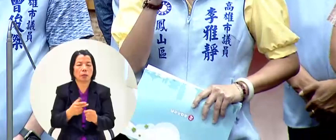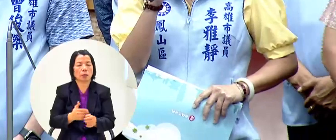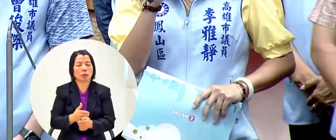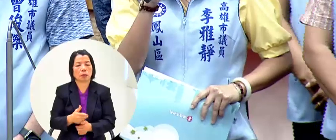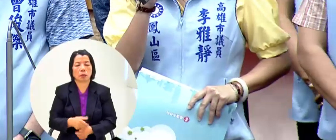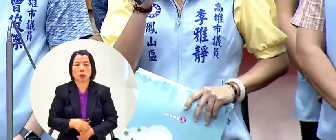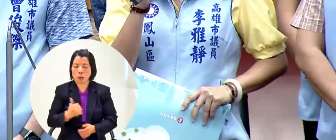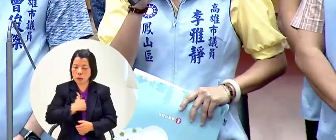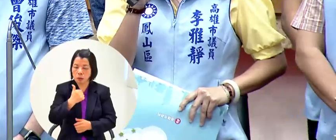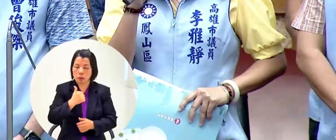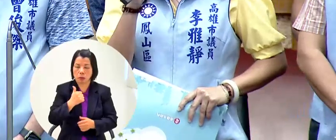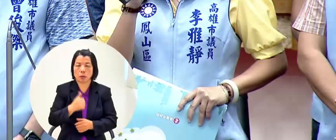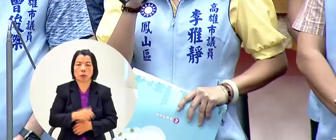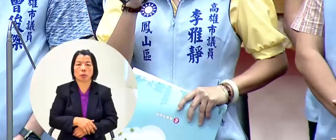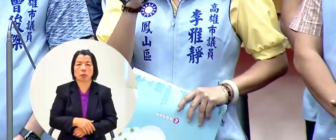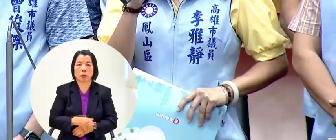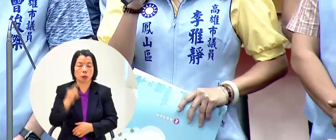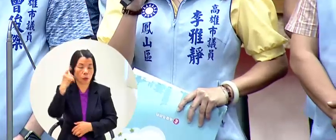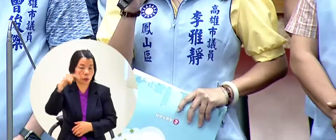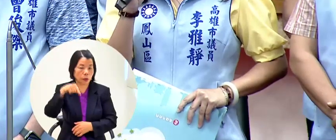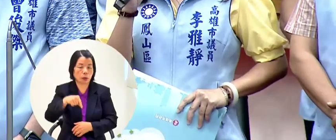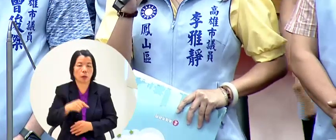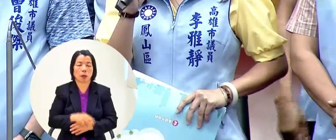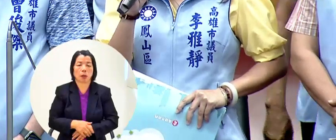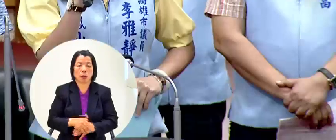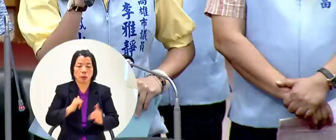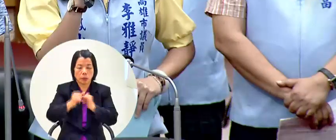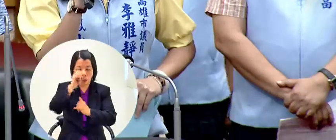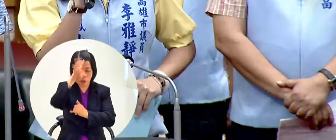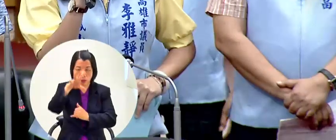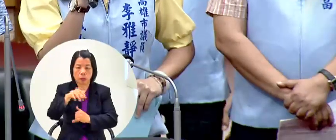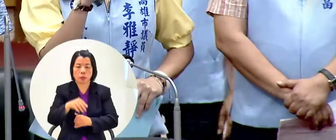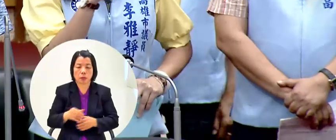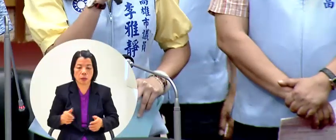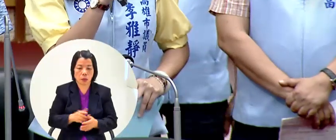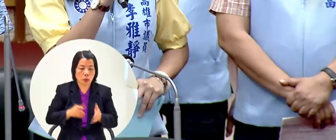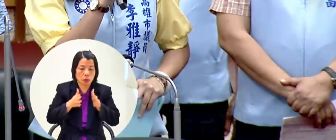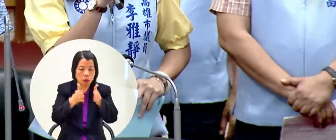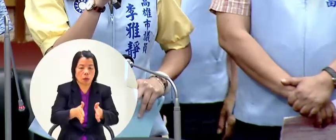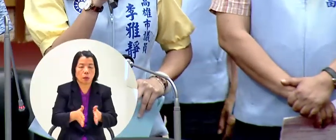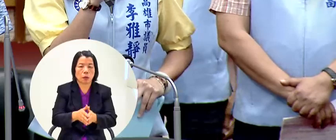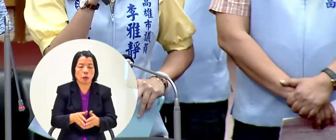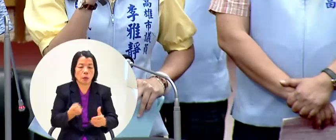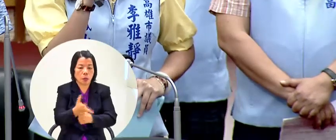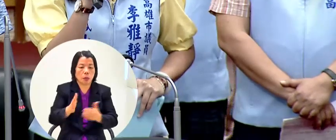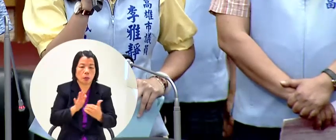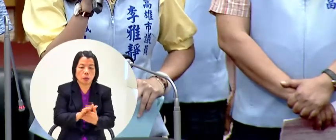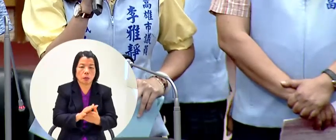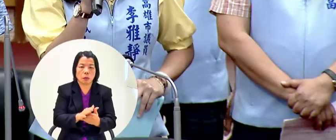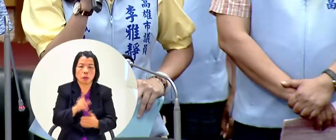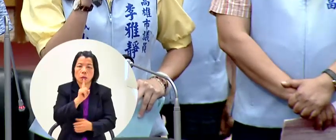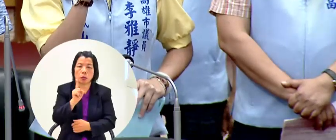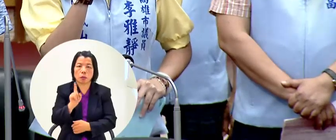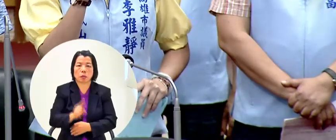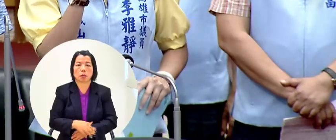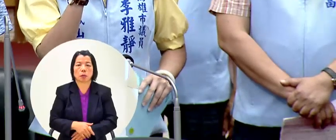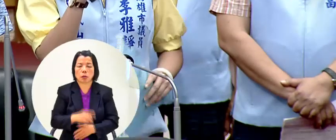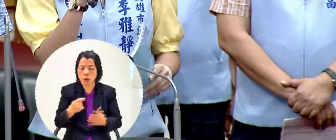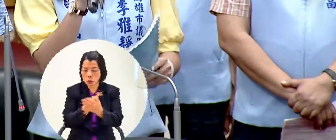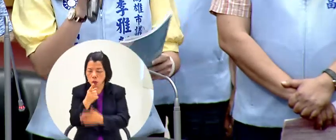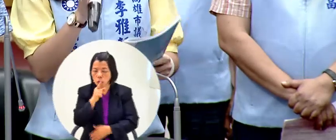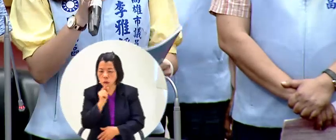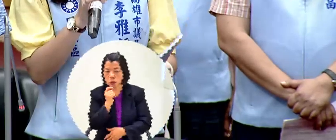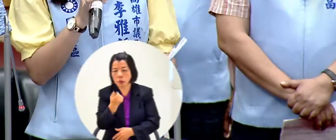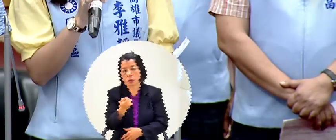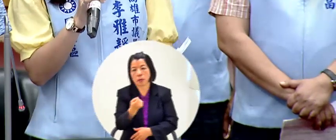啦。今天有看到民进党团针对防疫之事讲了哪些吗？有啦，一点点。所以我们